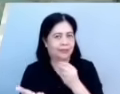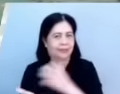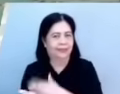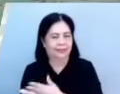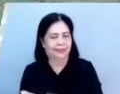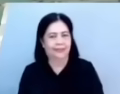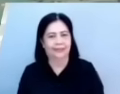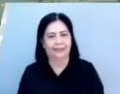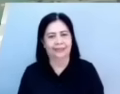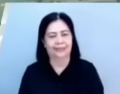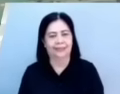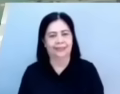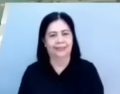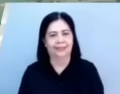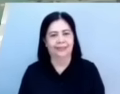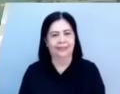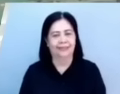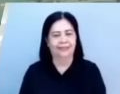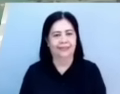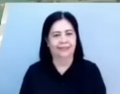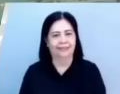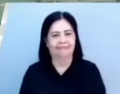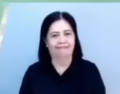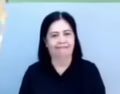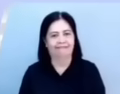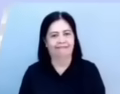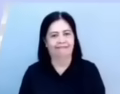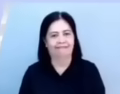Kai, nagbabalita para sa GMA Integrated News.